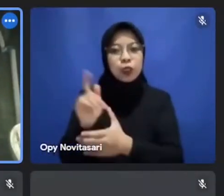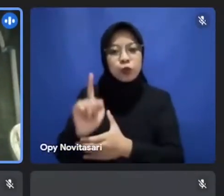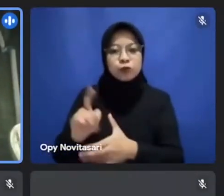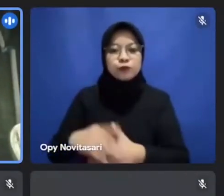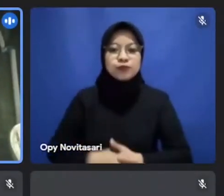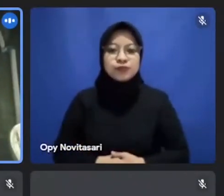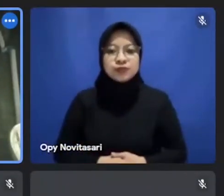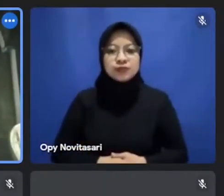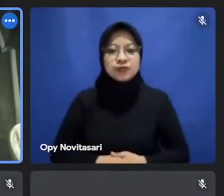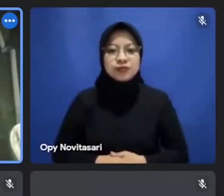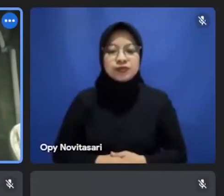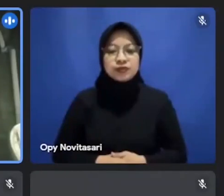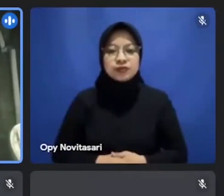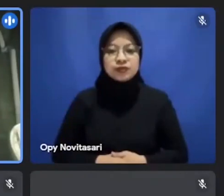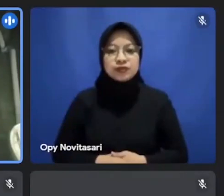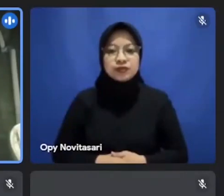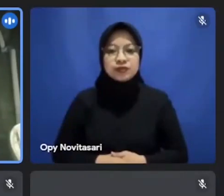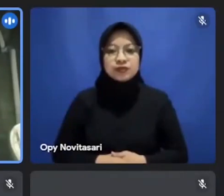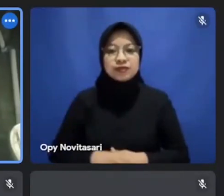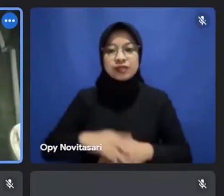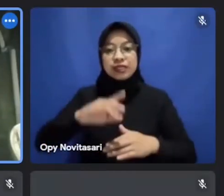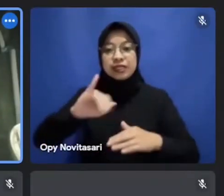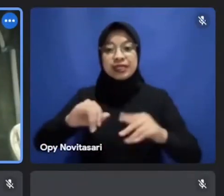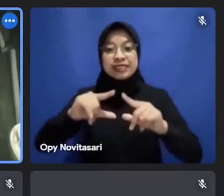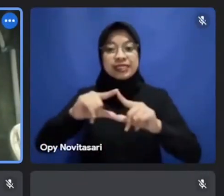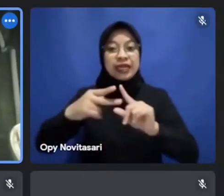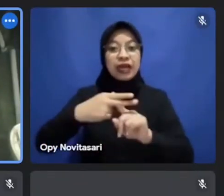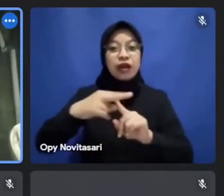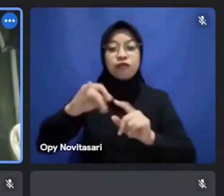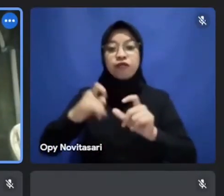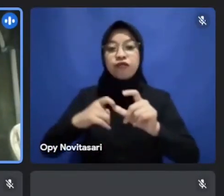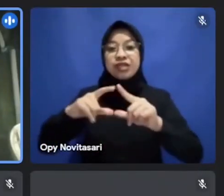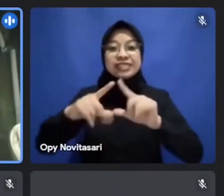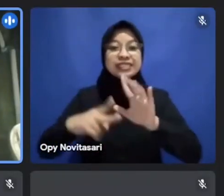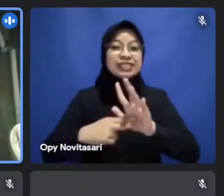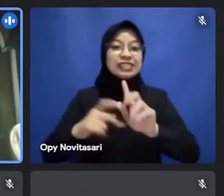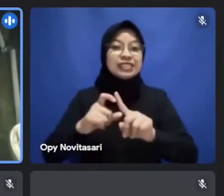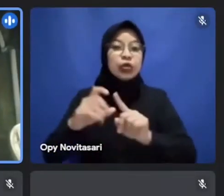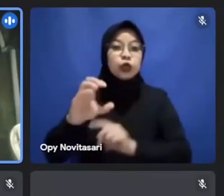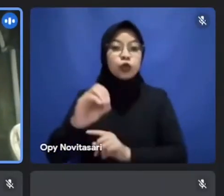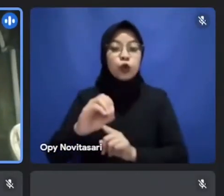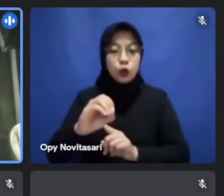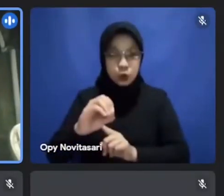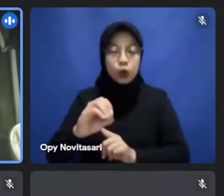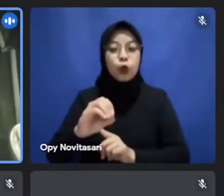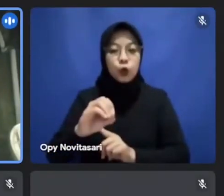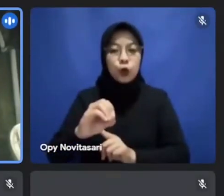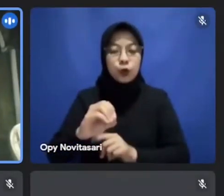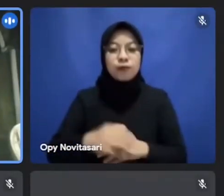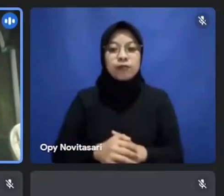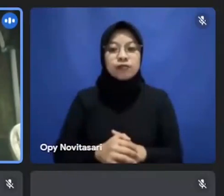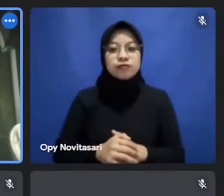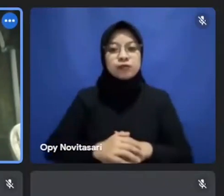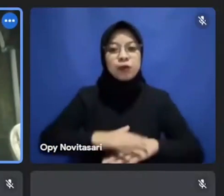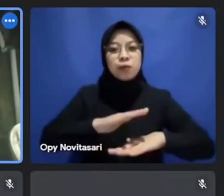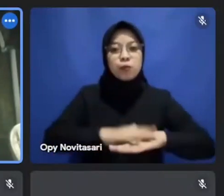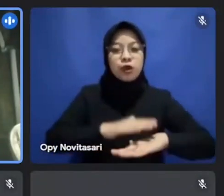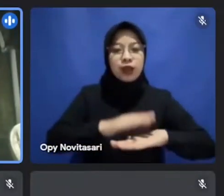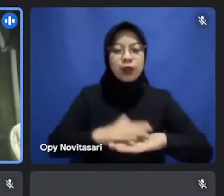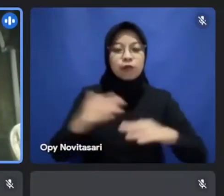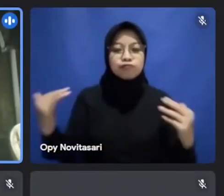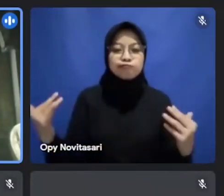eh mas jando ja merupakan komposer dan seniman